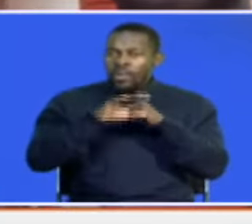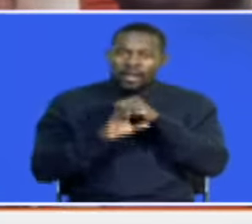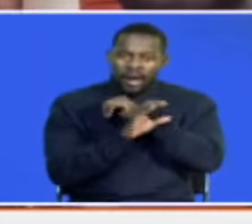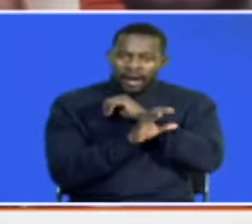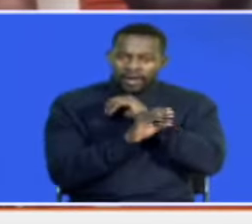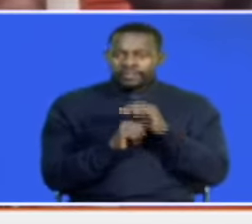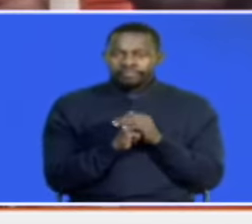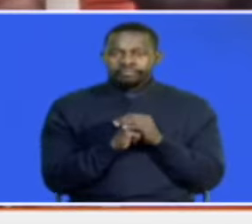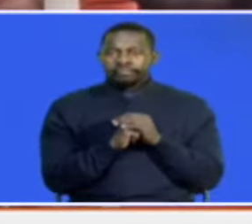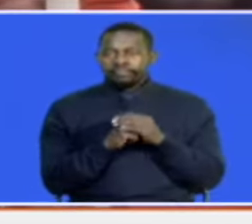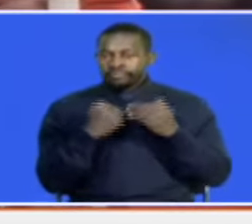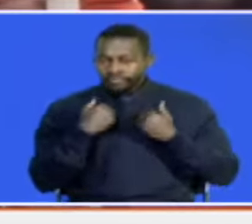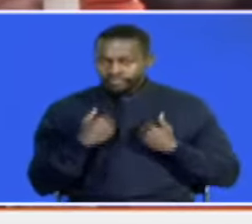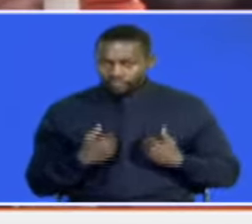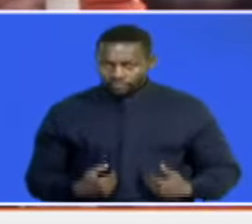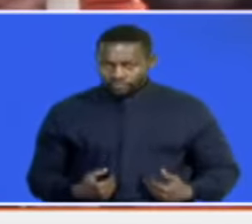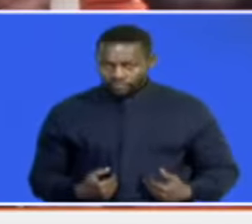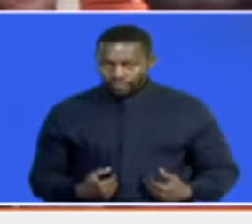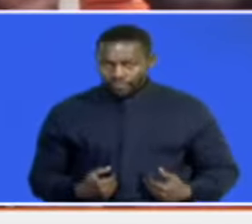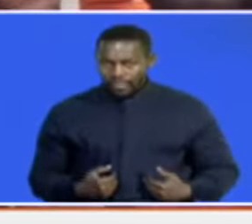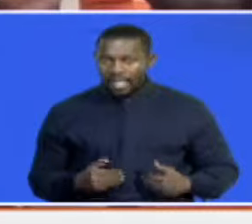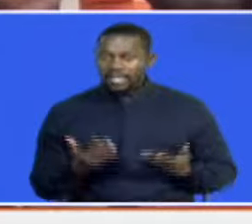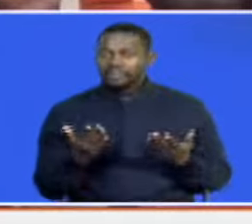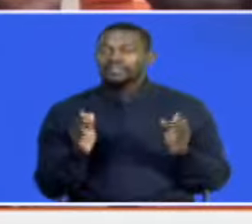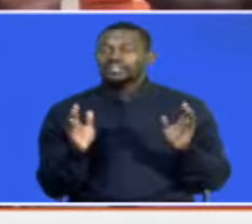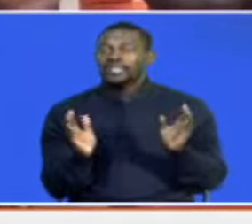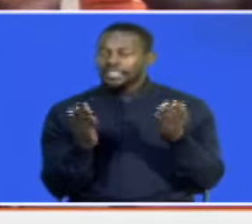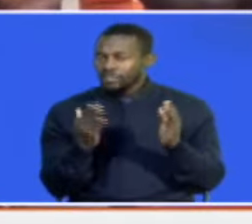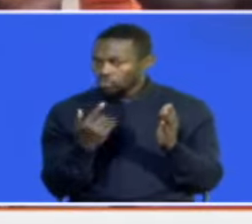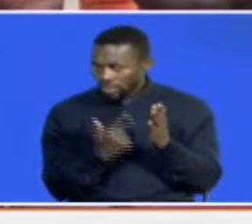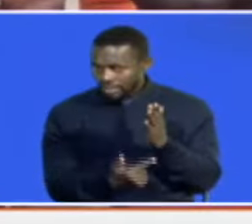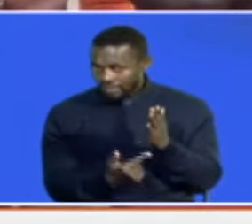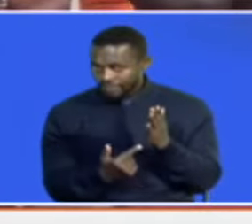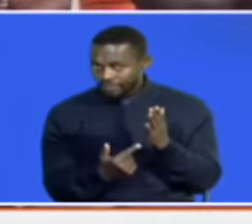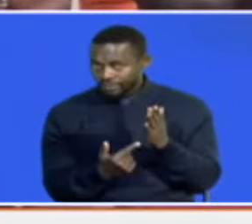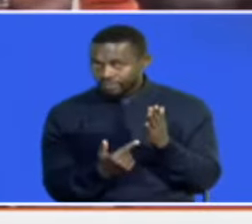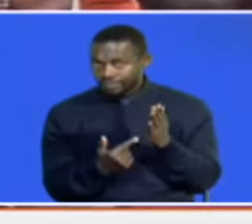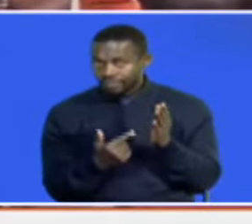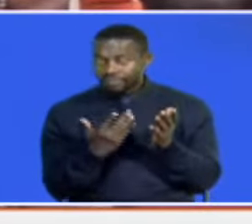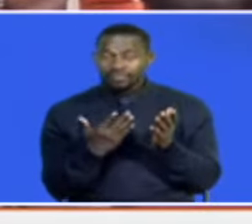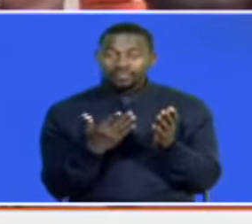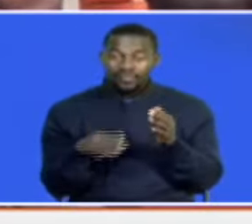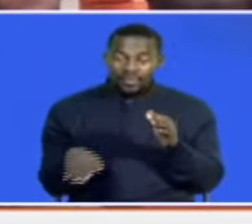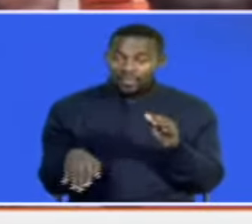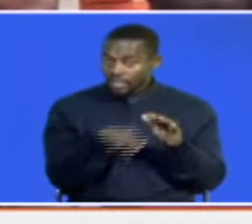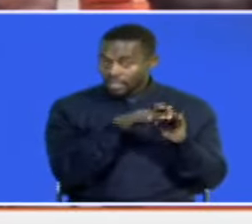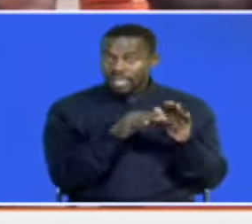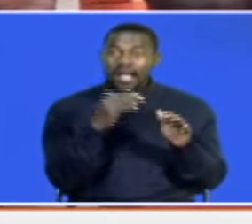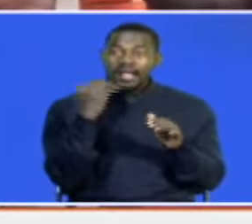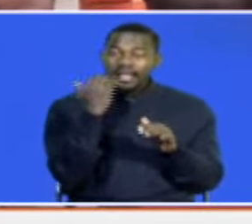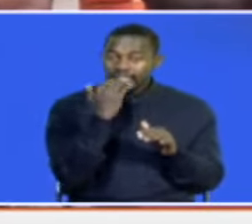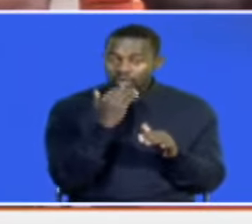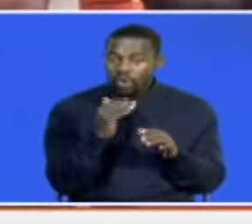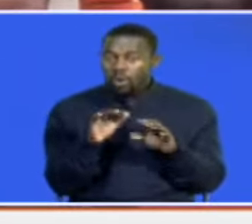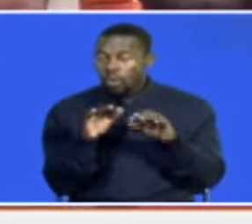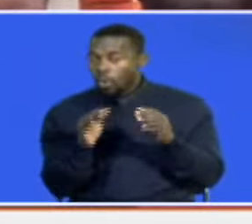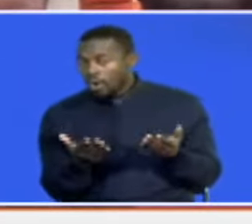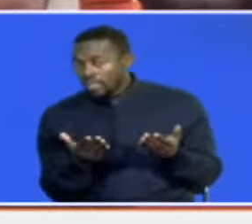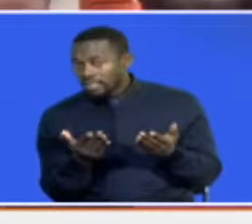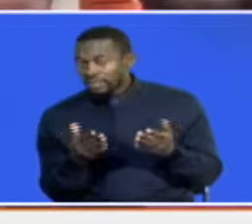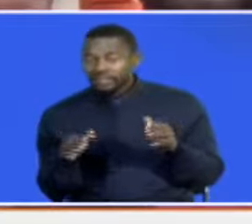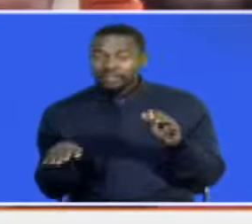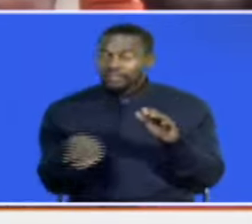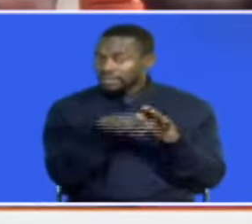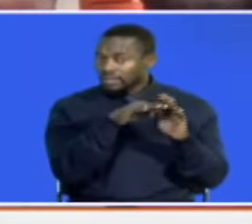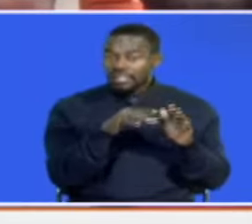rekodi kwamba njia ya impeachment iwe ni ya naibu wa rais ama ya